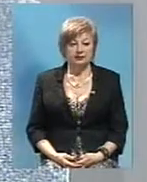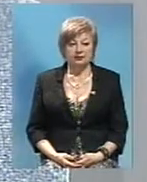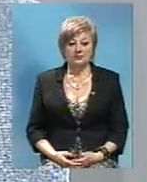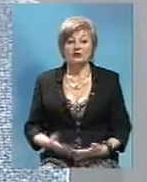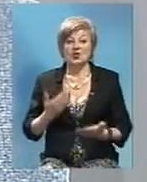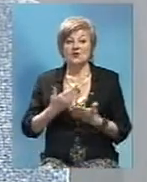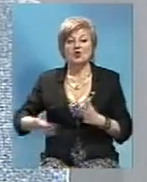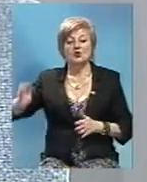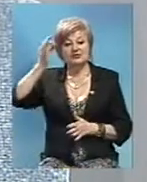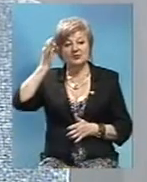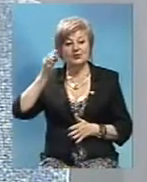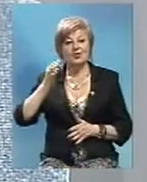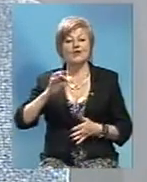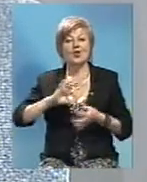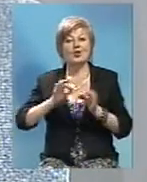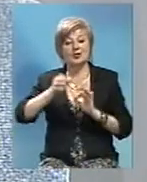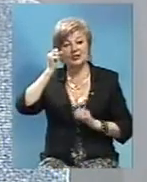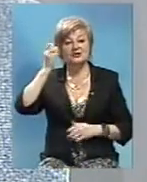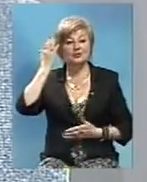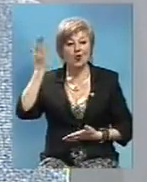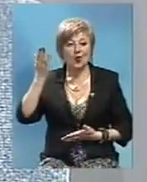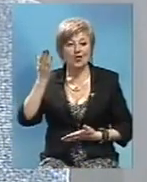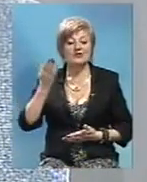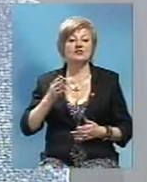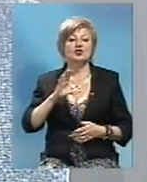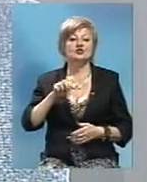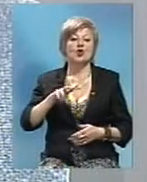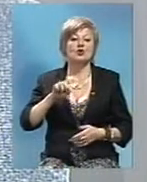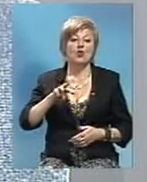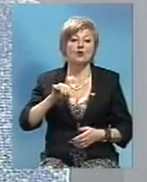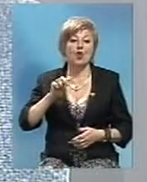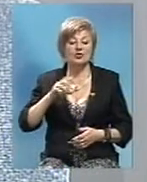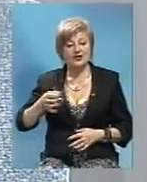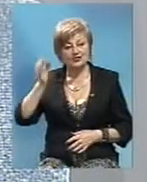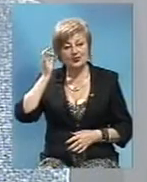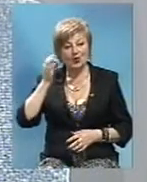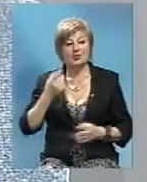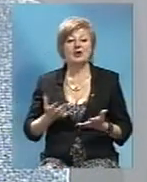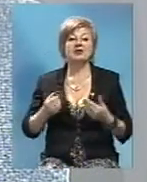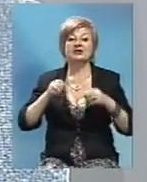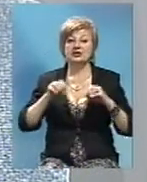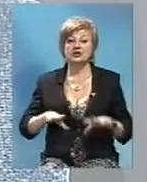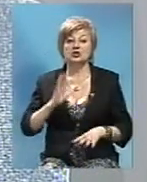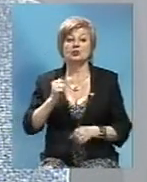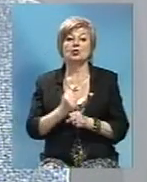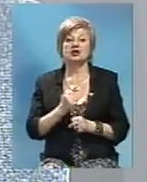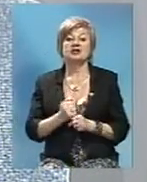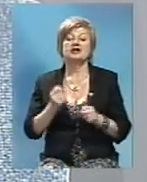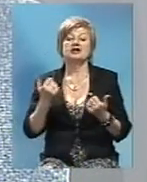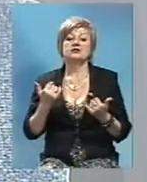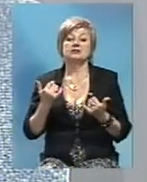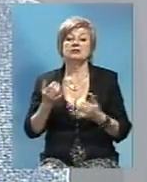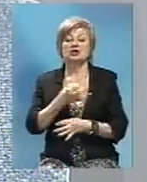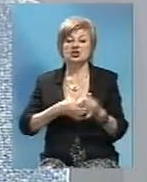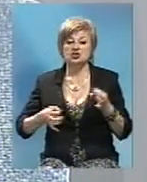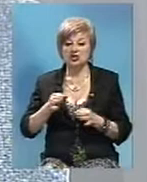Отже, згадали олімпійських богів, згадали Соломона. Соломона згадали для того, щоб шукати це рішення, і будемо це робити у темі дня. Я